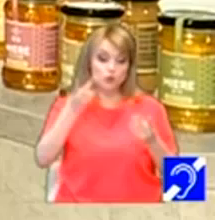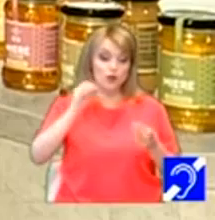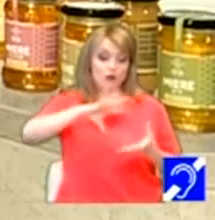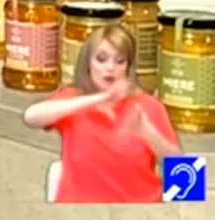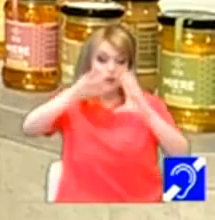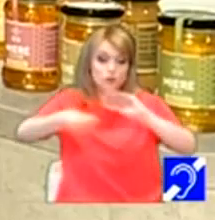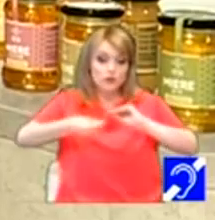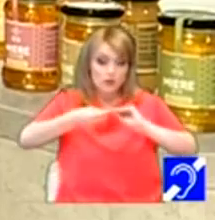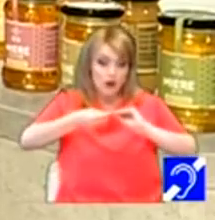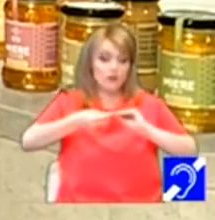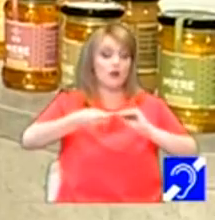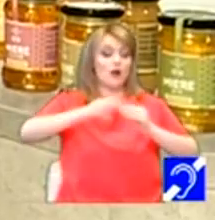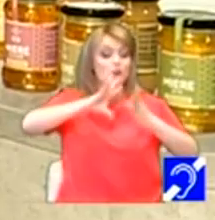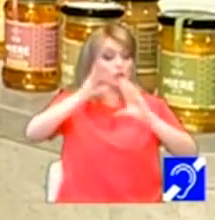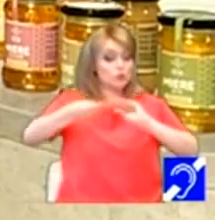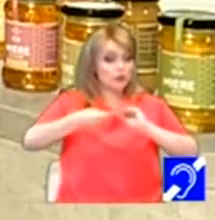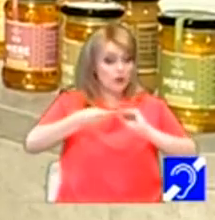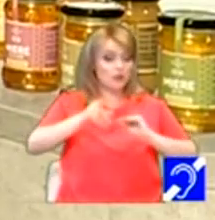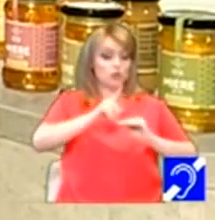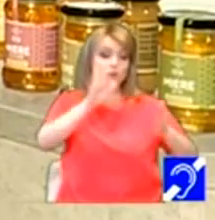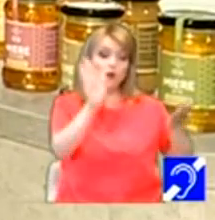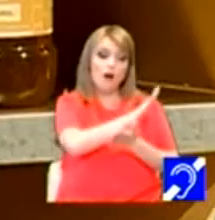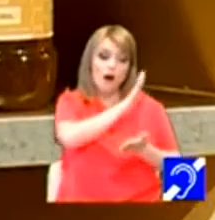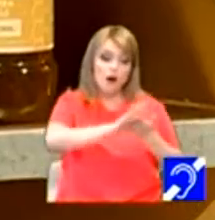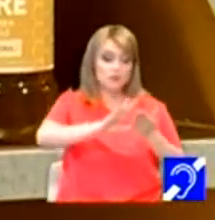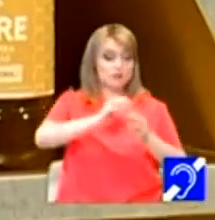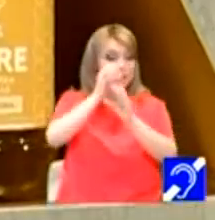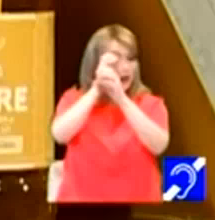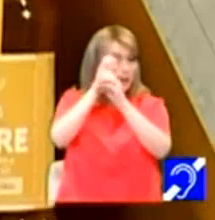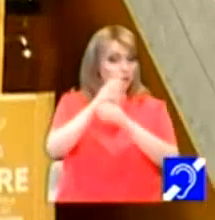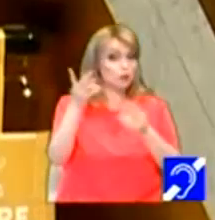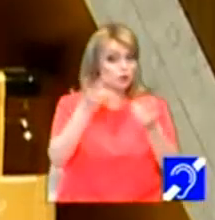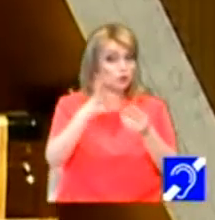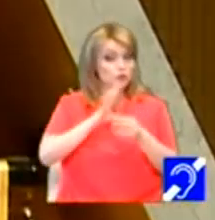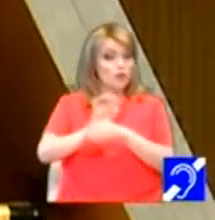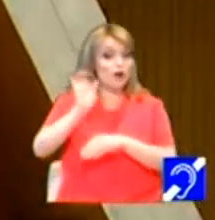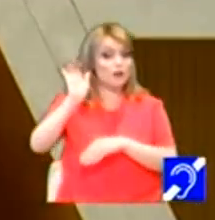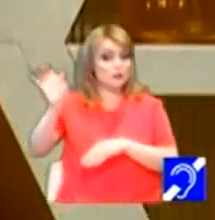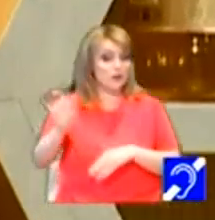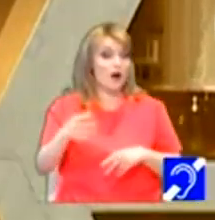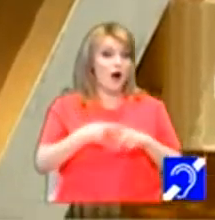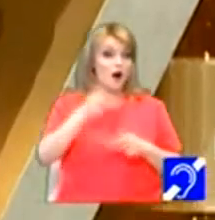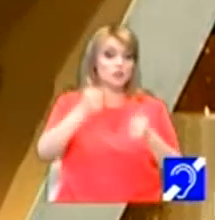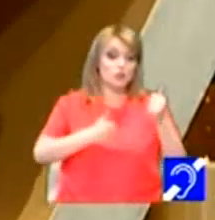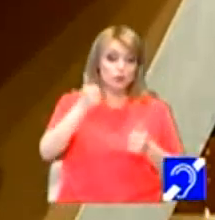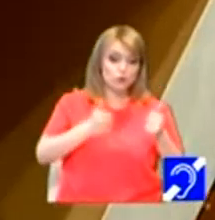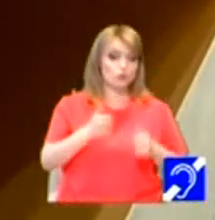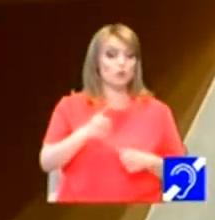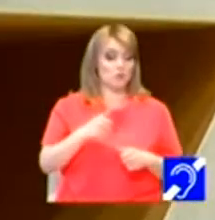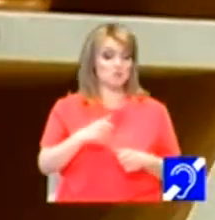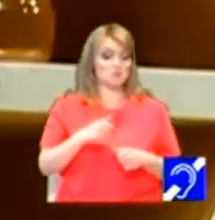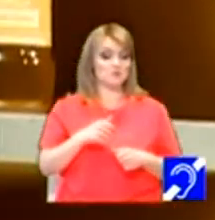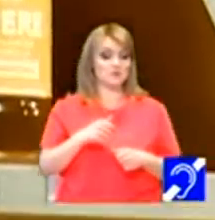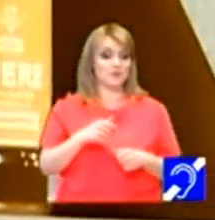ce ține de calitatea ei sau parametrii de calitate. Acest concurs a costat în degustarea și